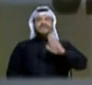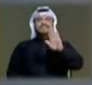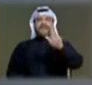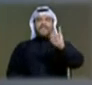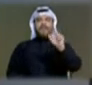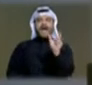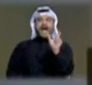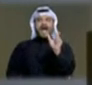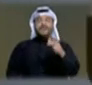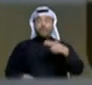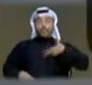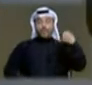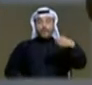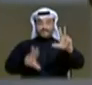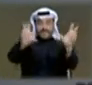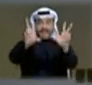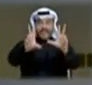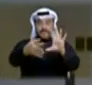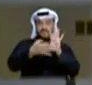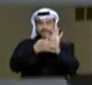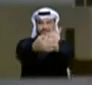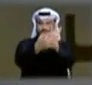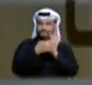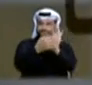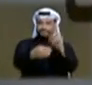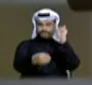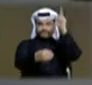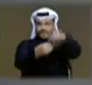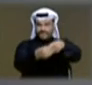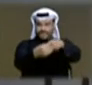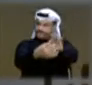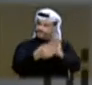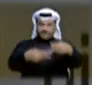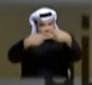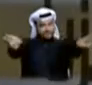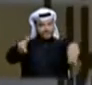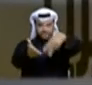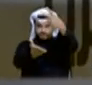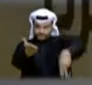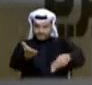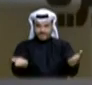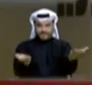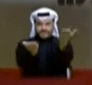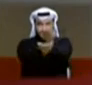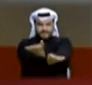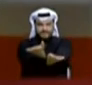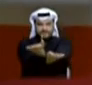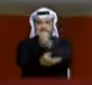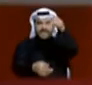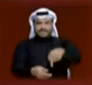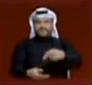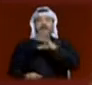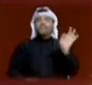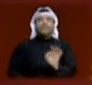الثقافة والإعلام والسياحة القرغيزي بارتين بيك مقصودوفا أن الاتفاقية تأتي بوقت تحتفل فيه الكويت